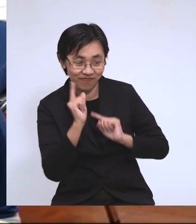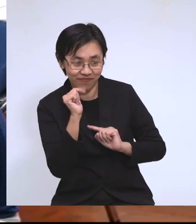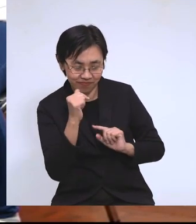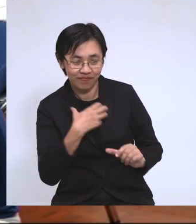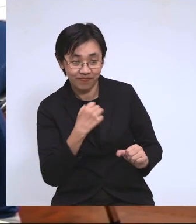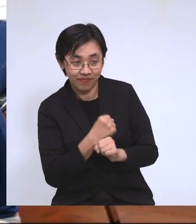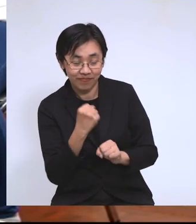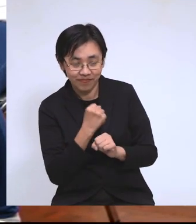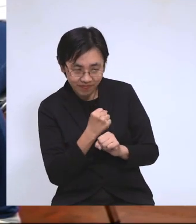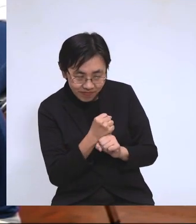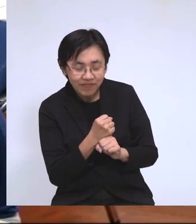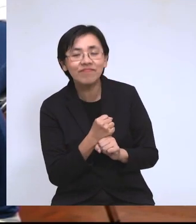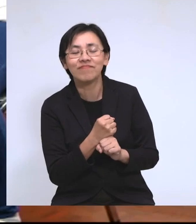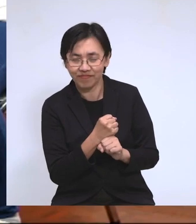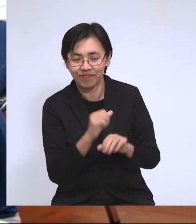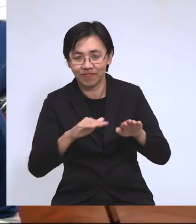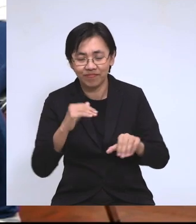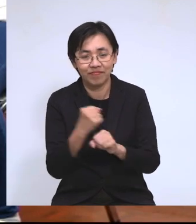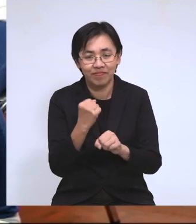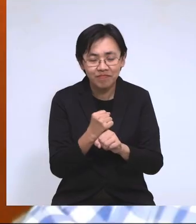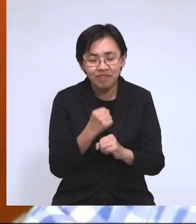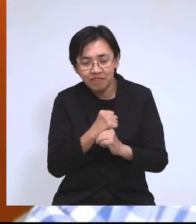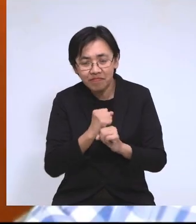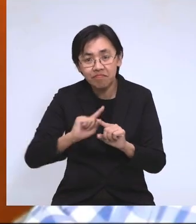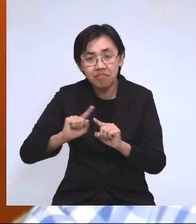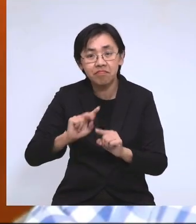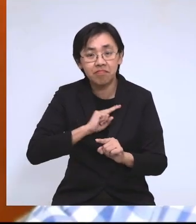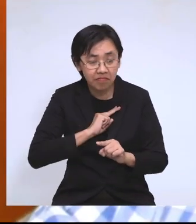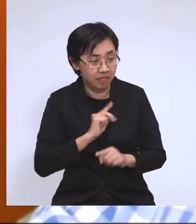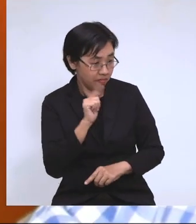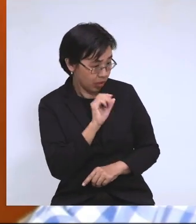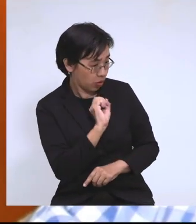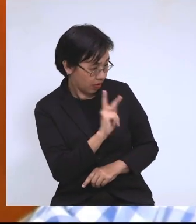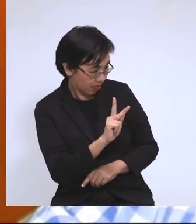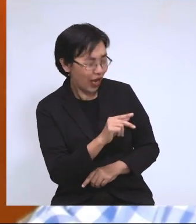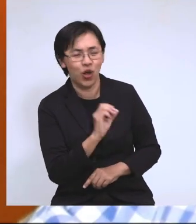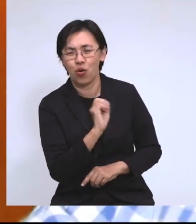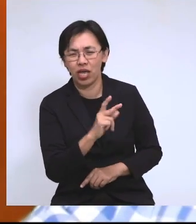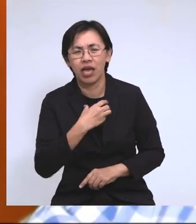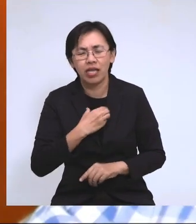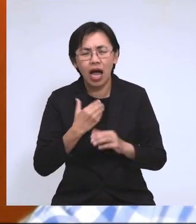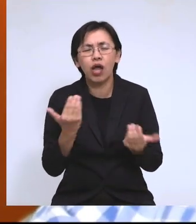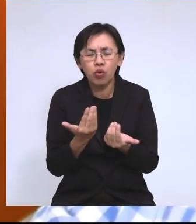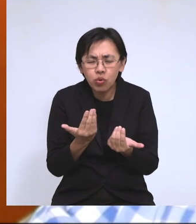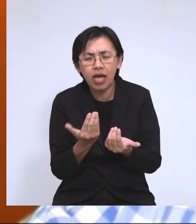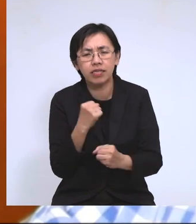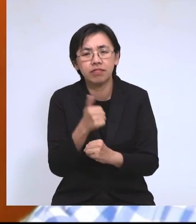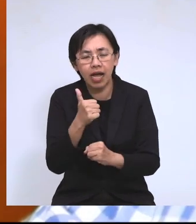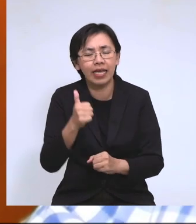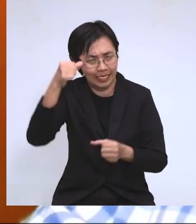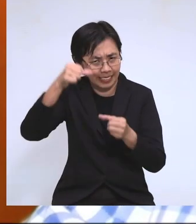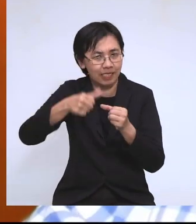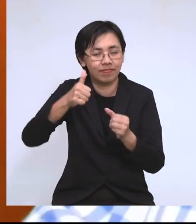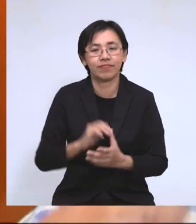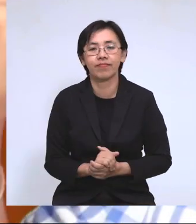แม่ก่อนจำได้เลยว่าเราอยากจะมาฝึกทักษะการช่วยเหลือตนเองกันนะคุณแม่สนใจร่วมกับครูไหมเขาบอกโอเคได้เพราะแม่อยากให้ลูกแม่เป็นเหมือนกัน